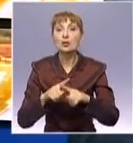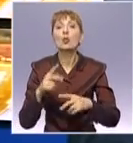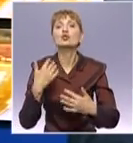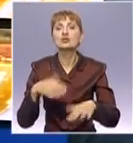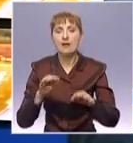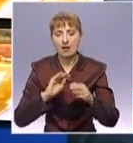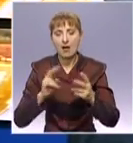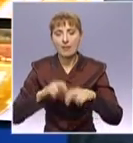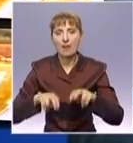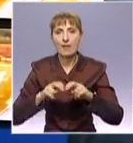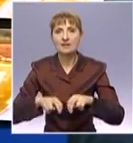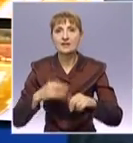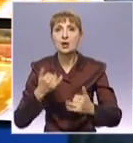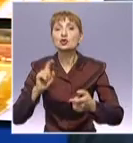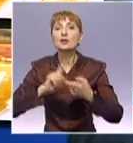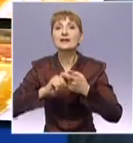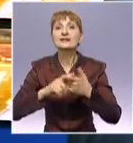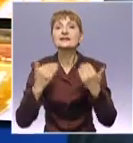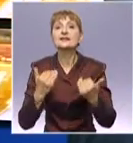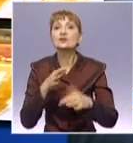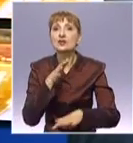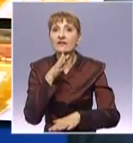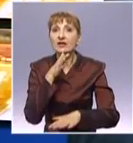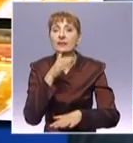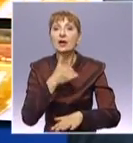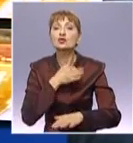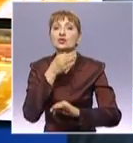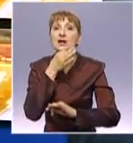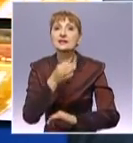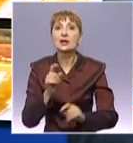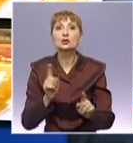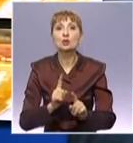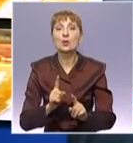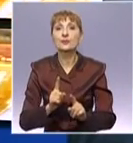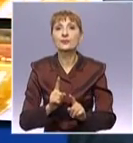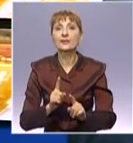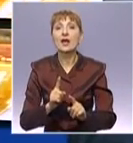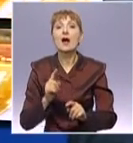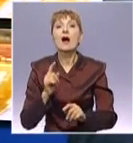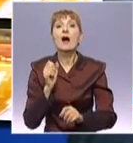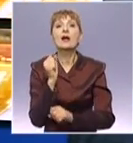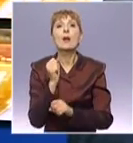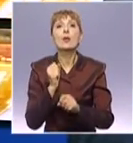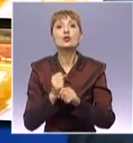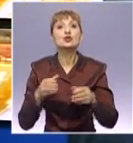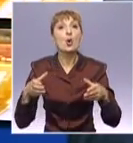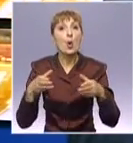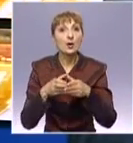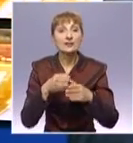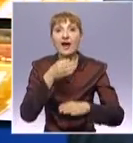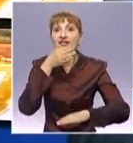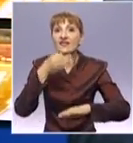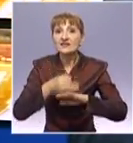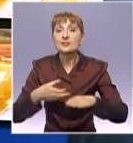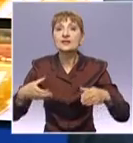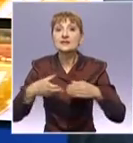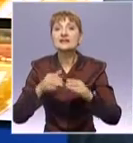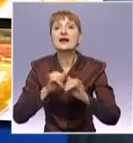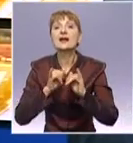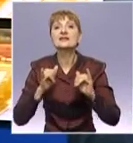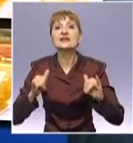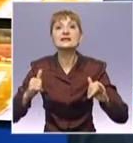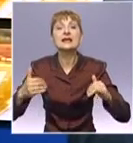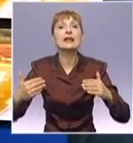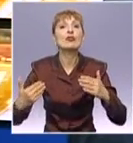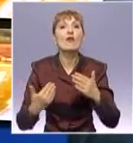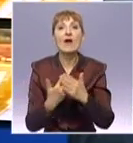Что касательно сегодняшних реалий, хочу сказать, что рабочим органом, ответственным подразделением за развитие инноваций